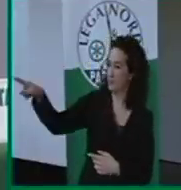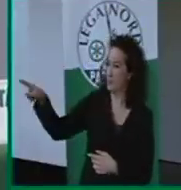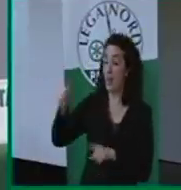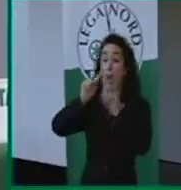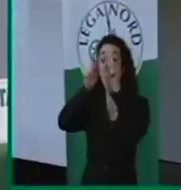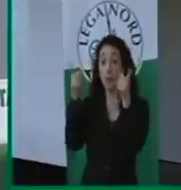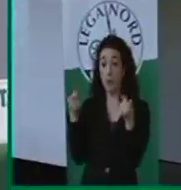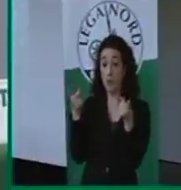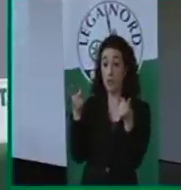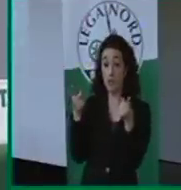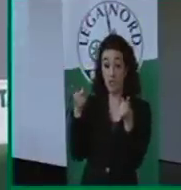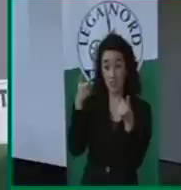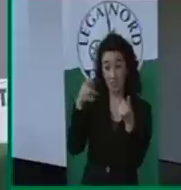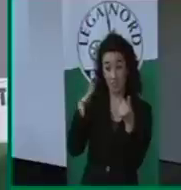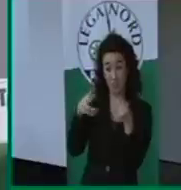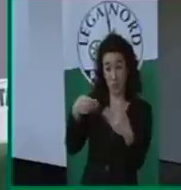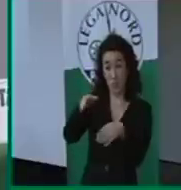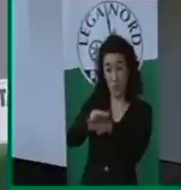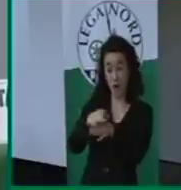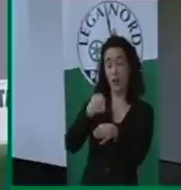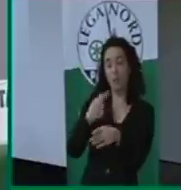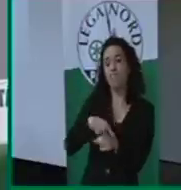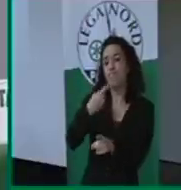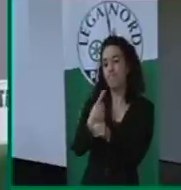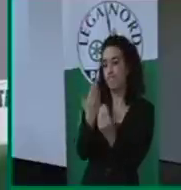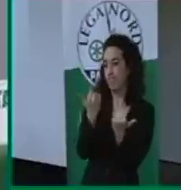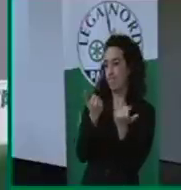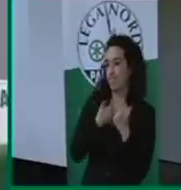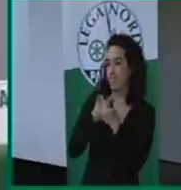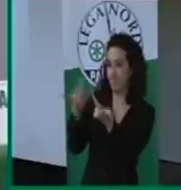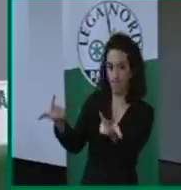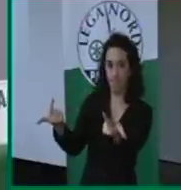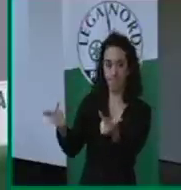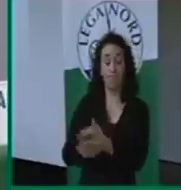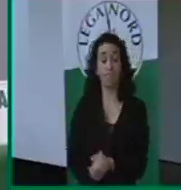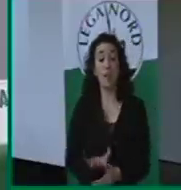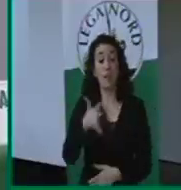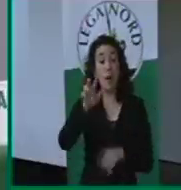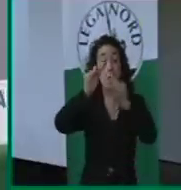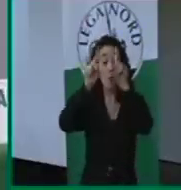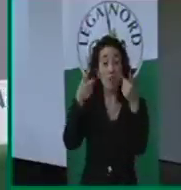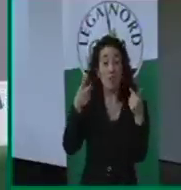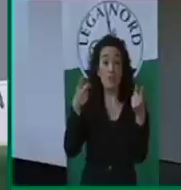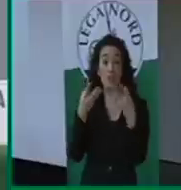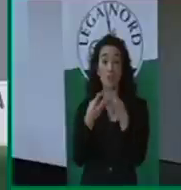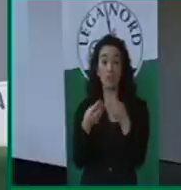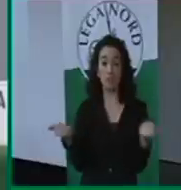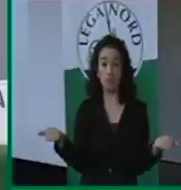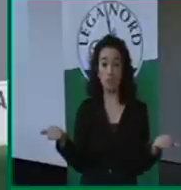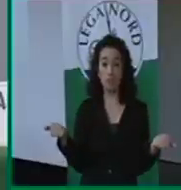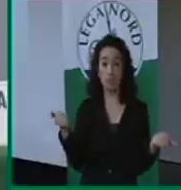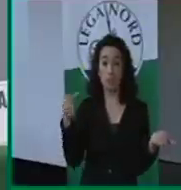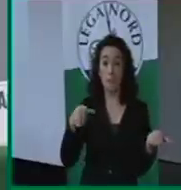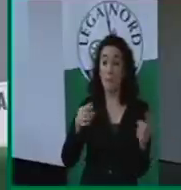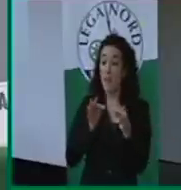murit pura Perché oramai come sapete fra qualche mese non ci sarà più la provincia e questo bellissimo auditorium che ha